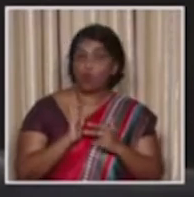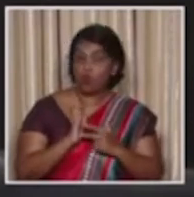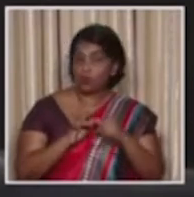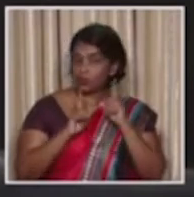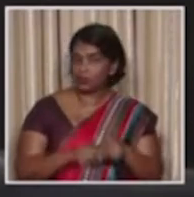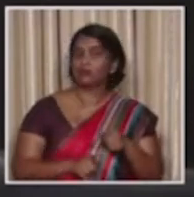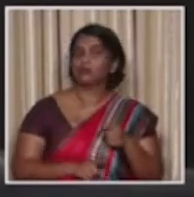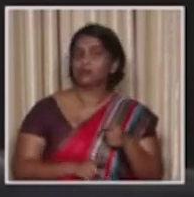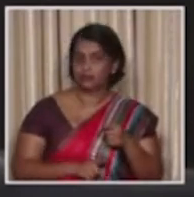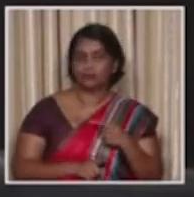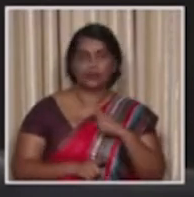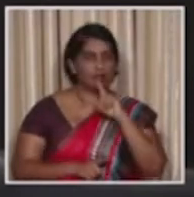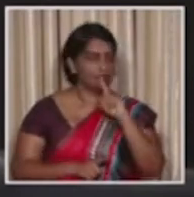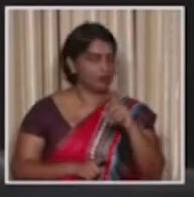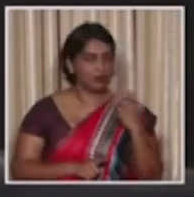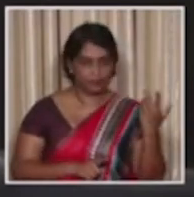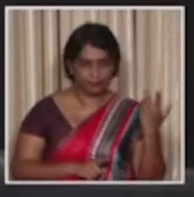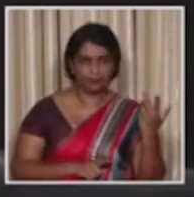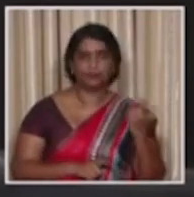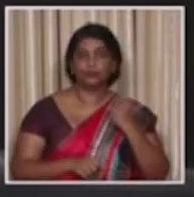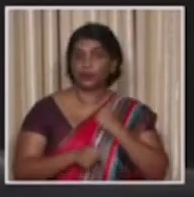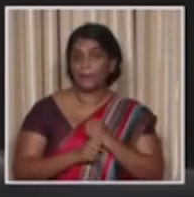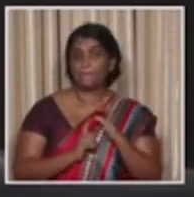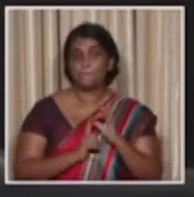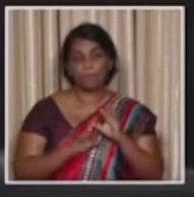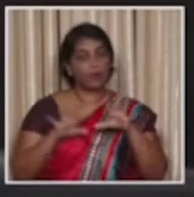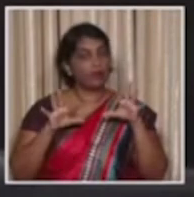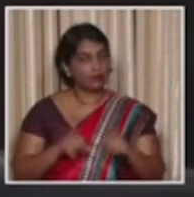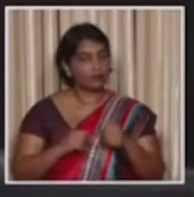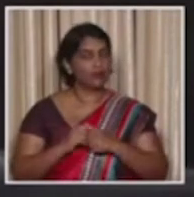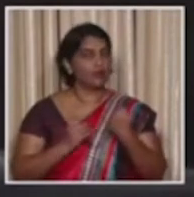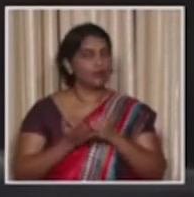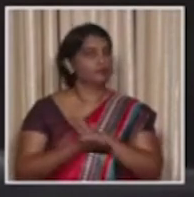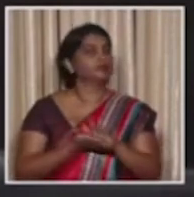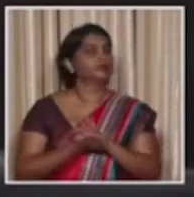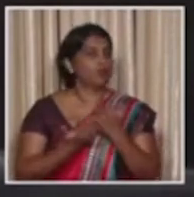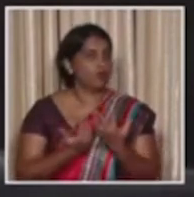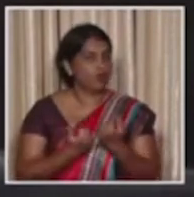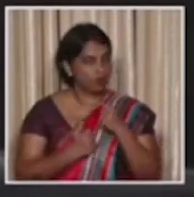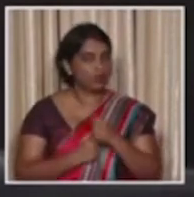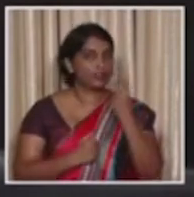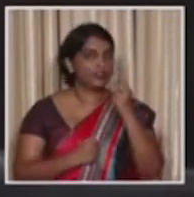වශයෙන් දැනුම් දීලා නැහැ. රාජ්‍ය පෞද්ගලික හිමිකාරත්වය යටතේ නවීකරණය කළ යුතු බව